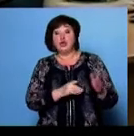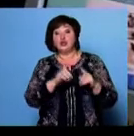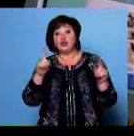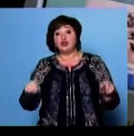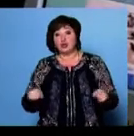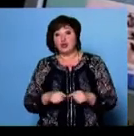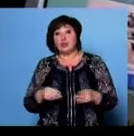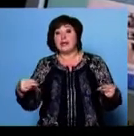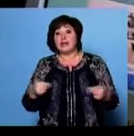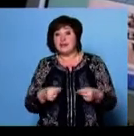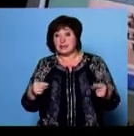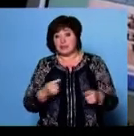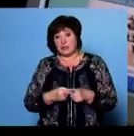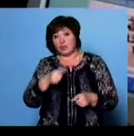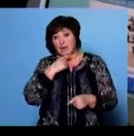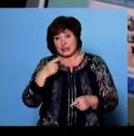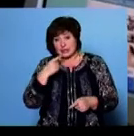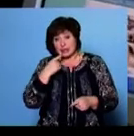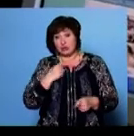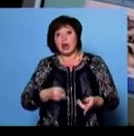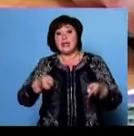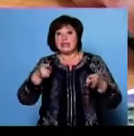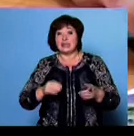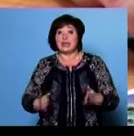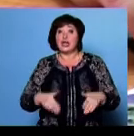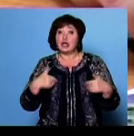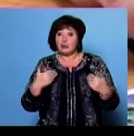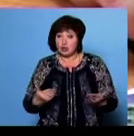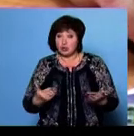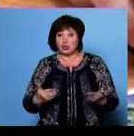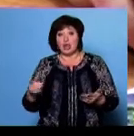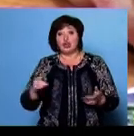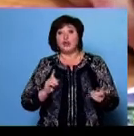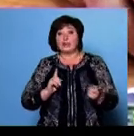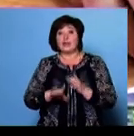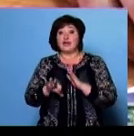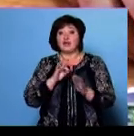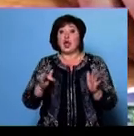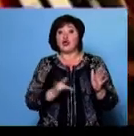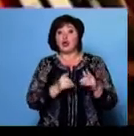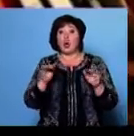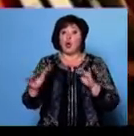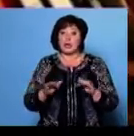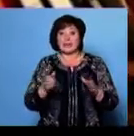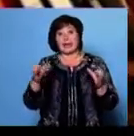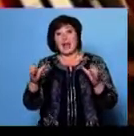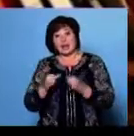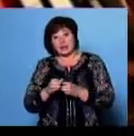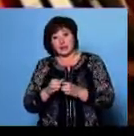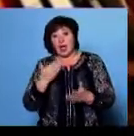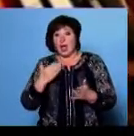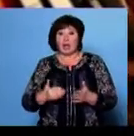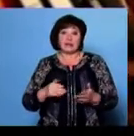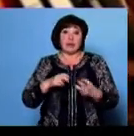инвестиции в отдых, поэтому в Российском союзе туриндустрии настоятельно рекомендуют ответственно подходить к выбору туроператора или агентства. А если возникла